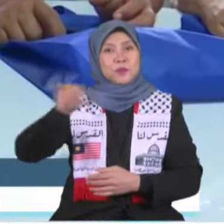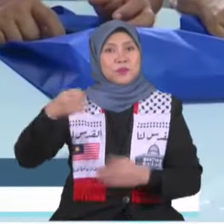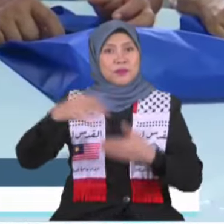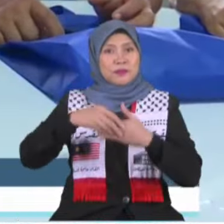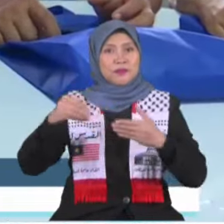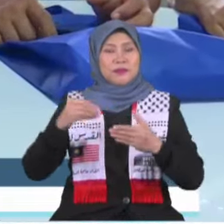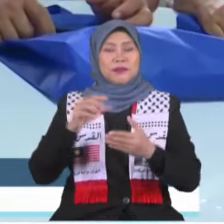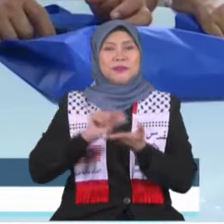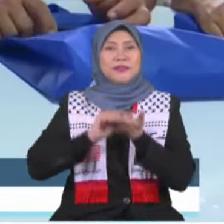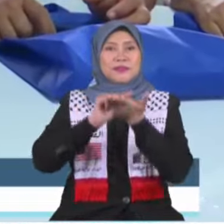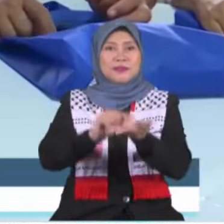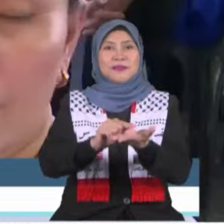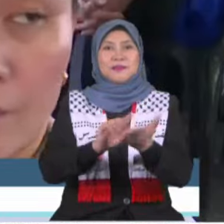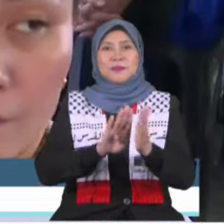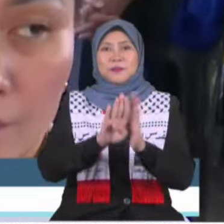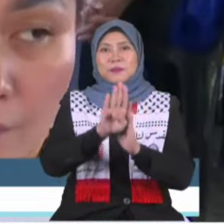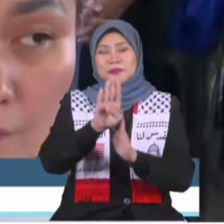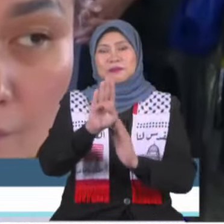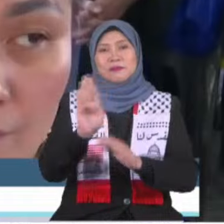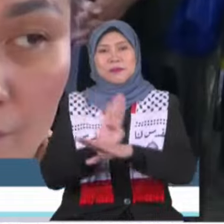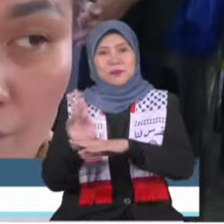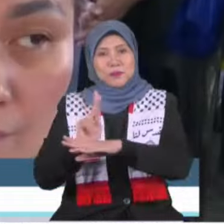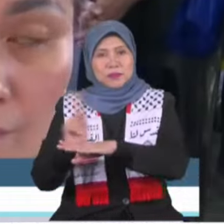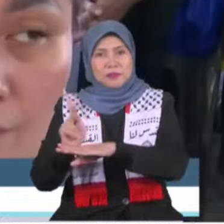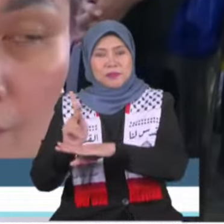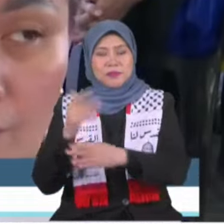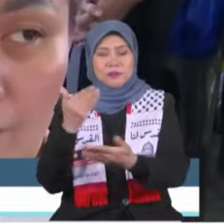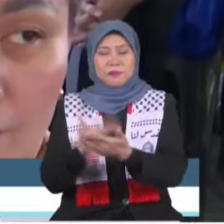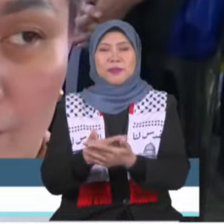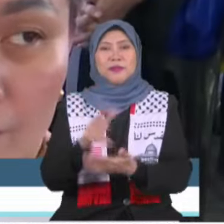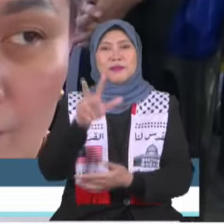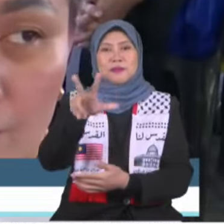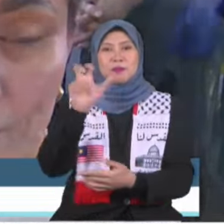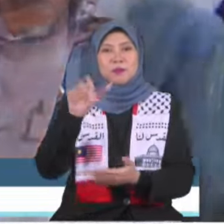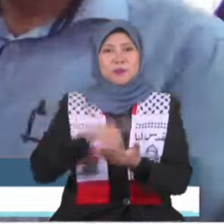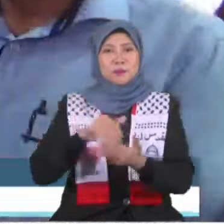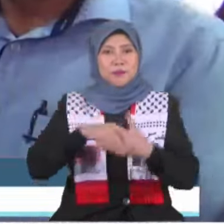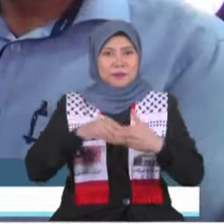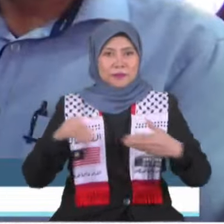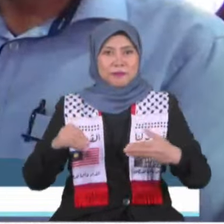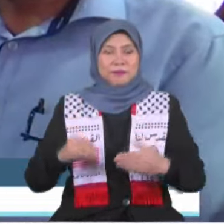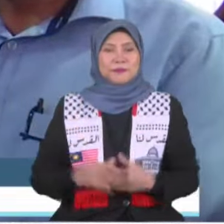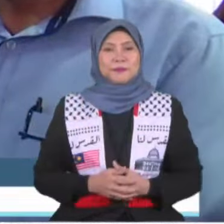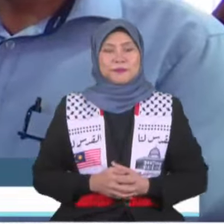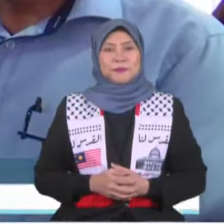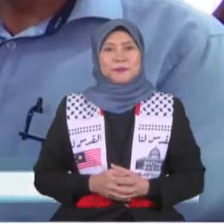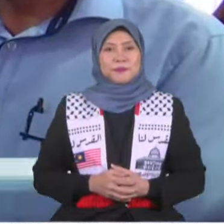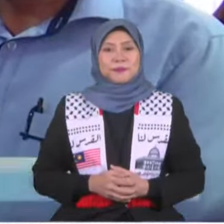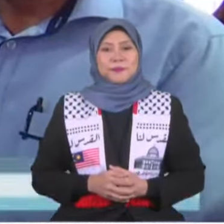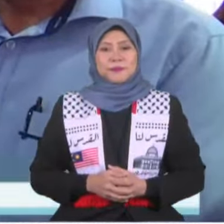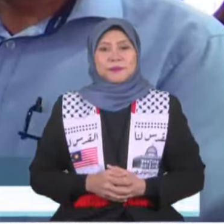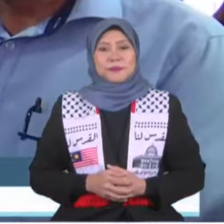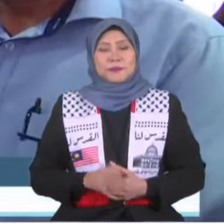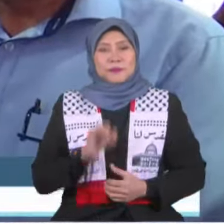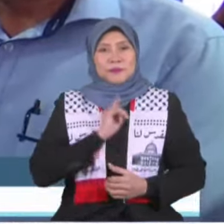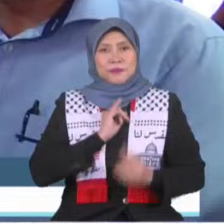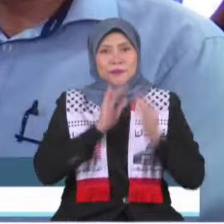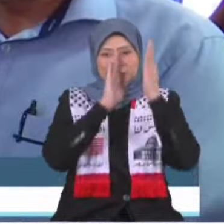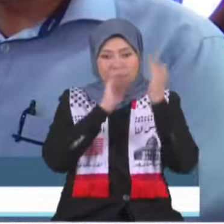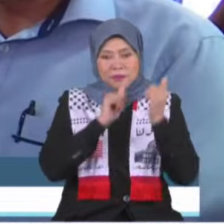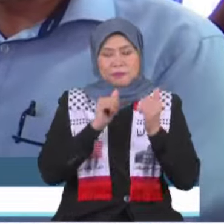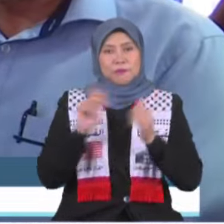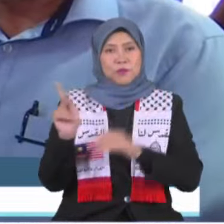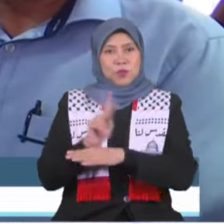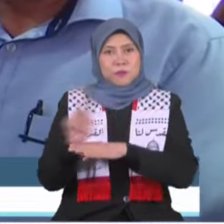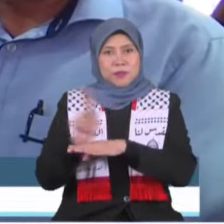dan geran bantuan pembangunan koperasi sehingga RM300,000. Dan saya berharap gerakan koperasi di